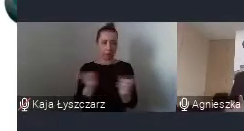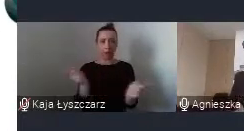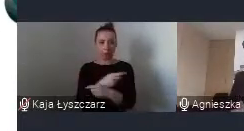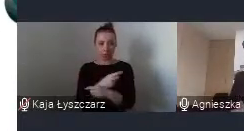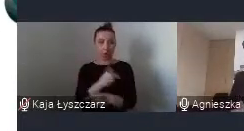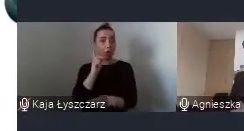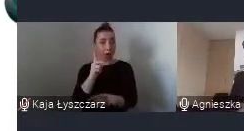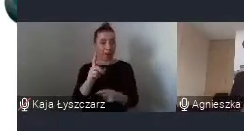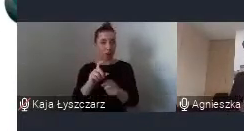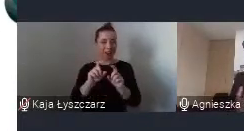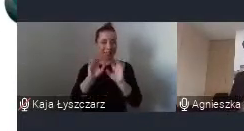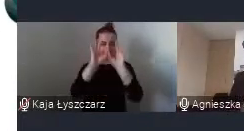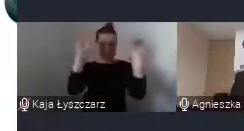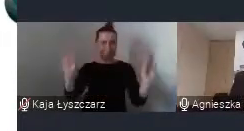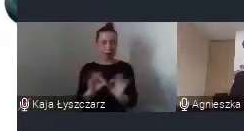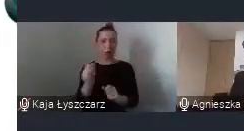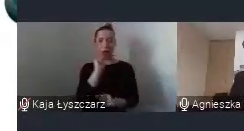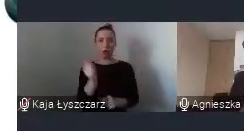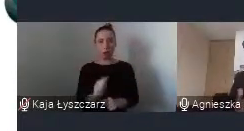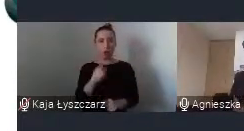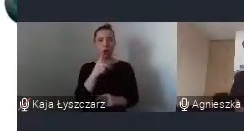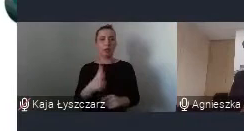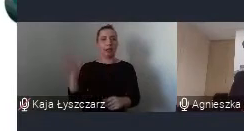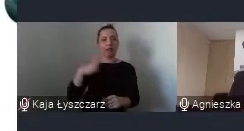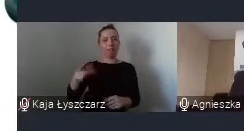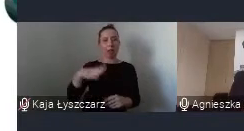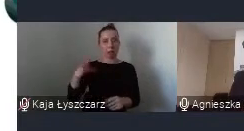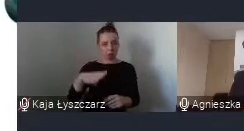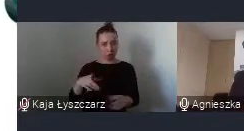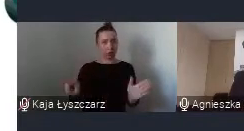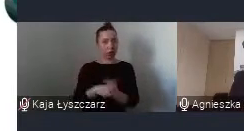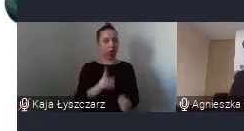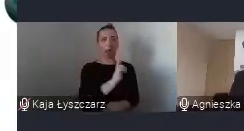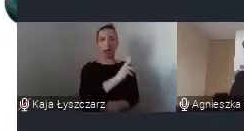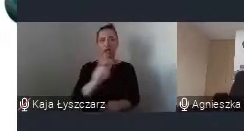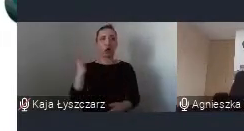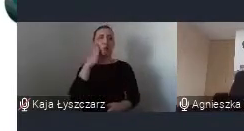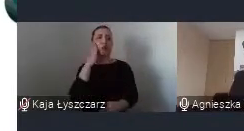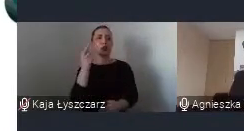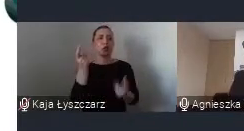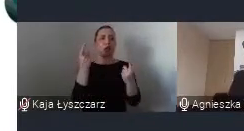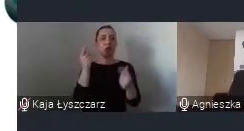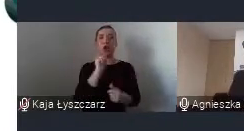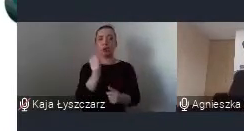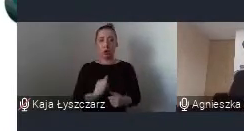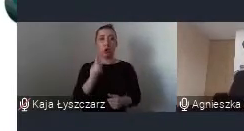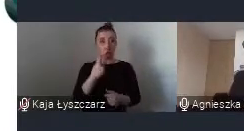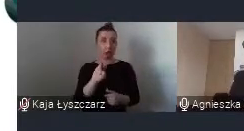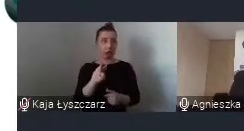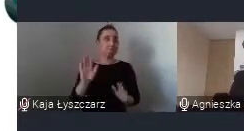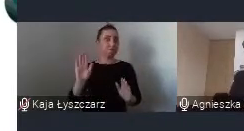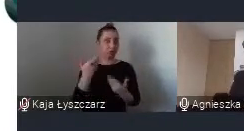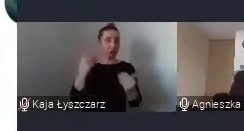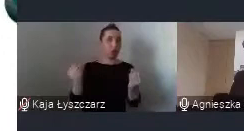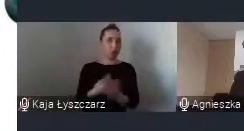skali Unii Europejskiej i stanowi pewną wartość dodaną dla nas wszystkich w Unii Europejskiej. I to na pewno jest pewne wyzwanie, ale też nie chciałabym, żeby